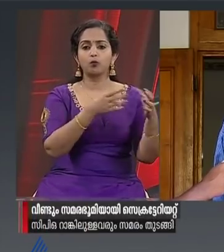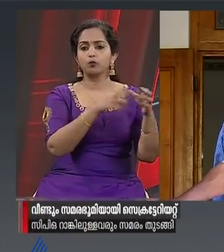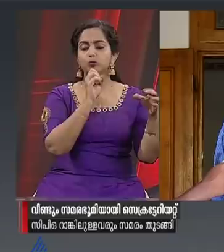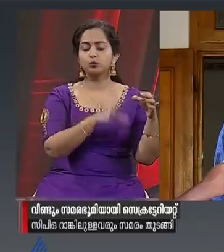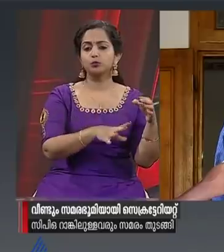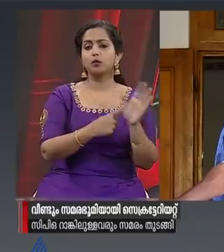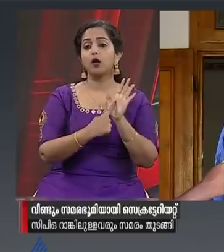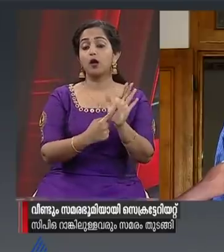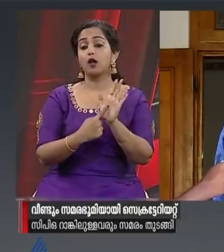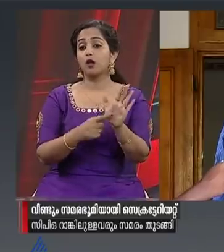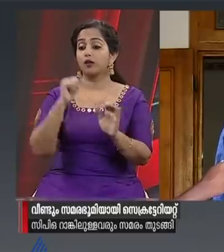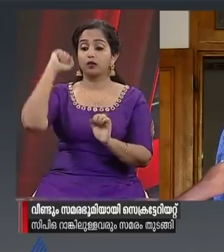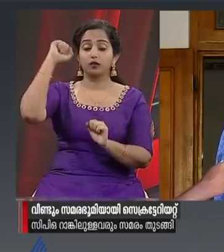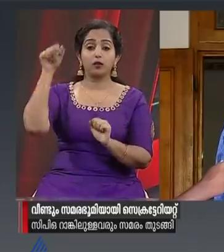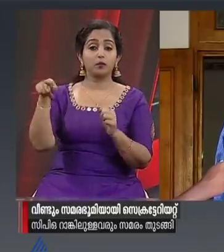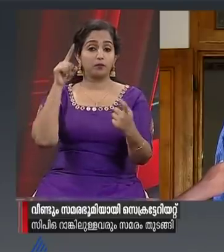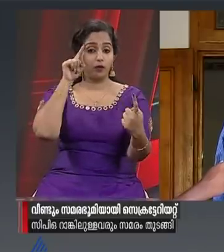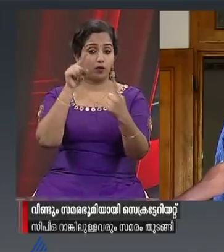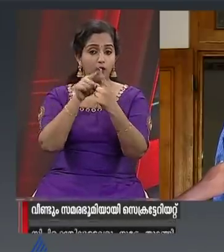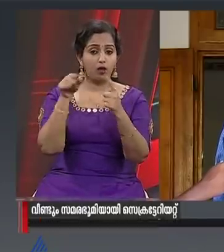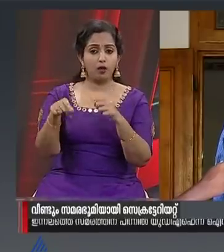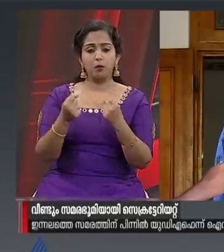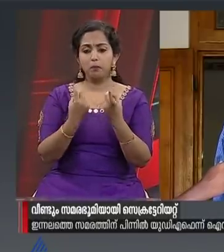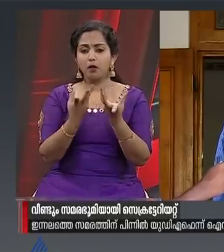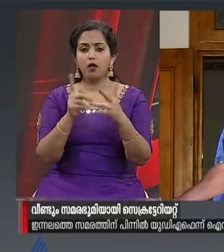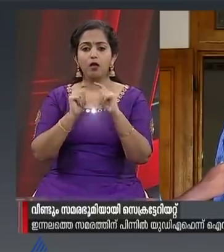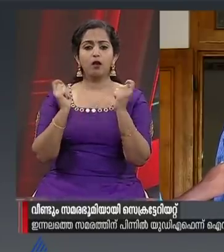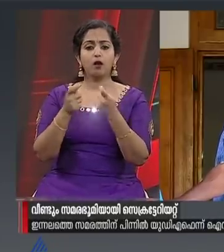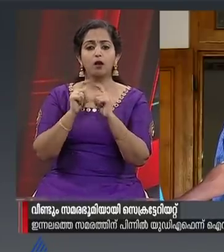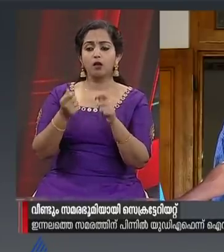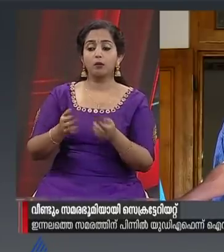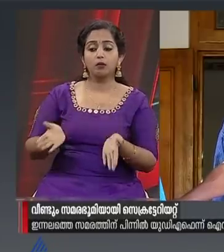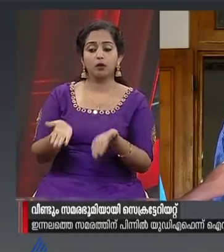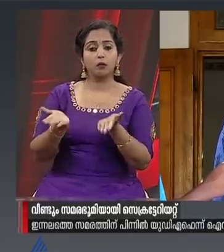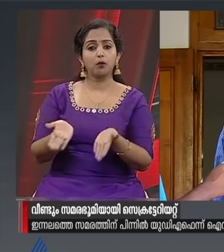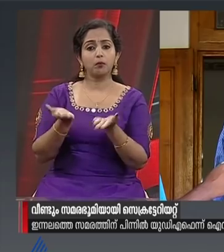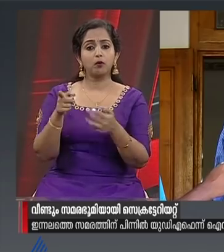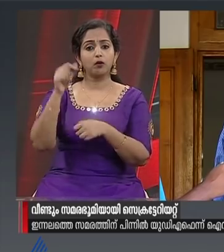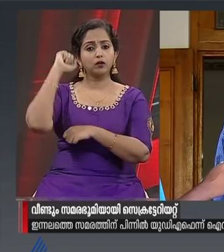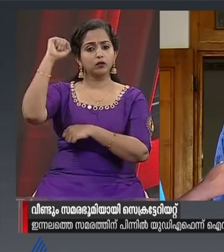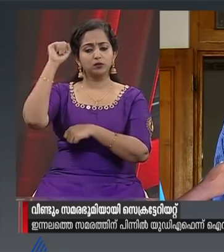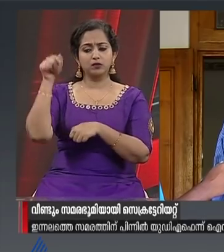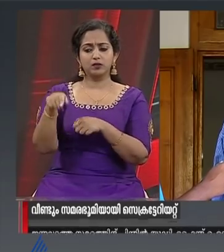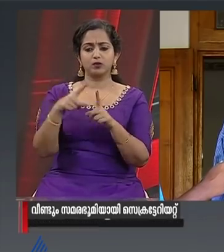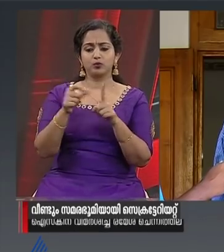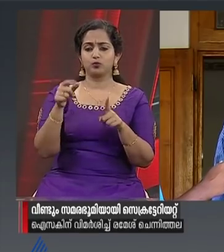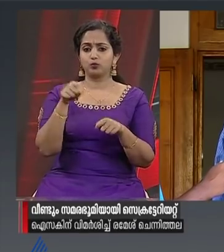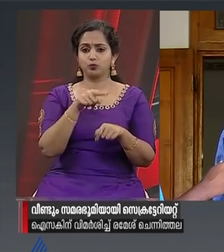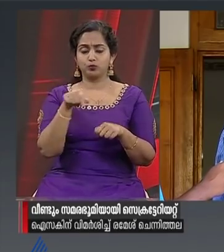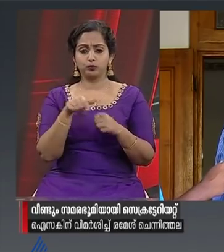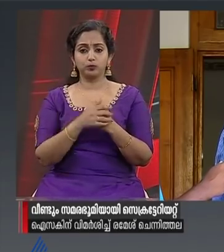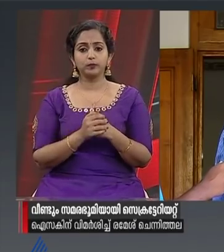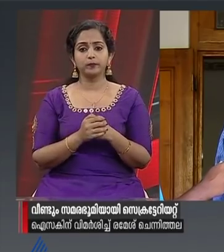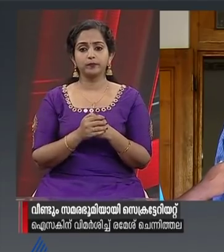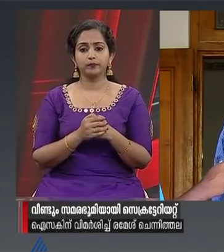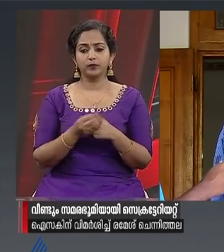പല സംഘടനകളും ഇത്തരത്തിൽ പ്രേരിപ്പിച്ച് സമരം ചെയ്യിക്കാൻ നോക്കിയാണ്. അതൊന്നും ചിലർ